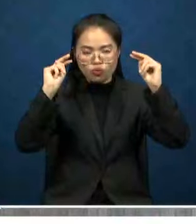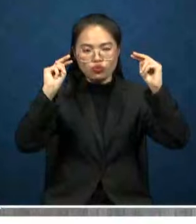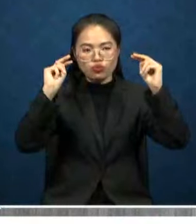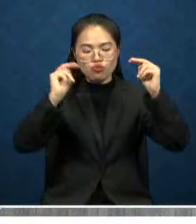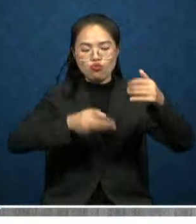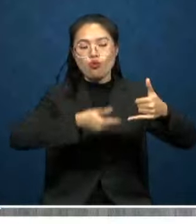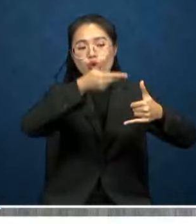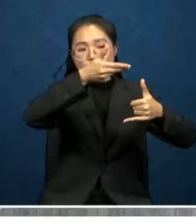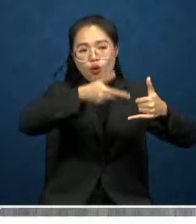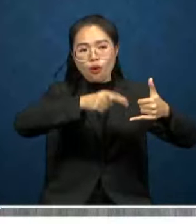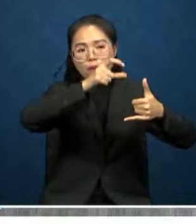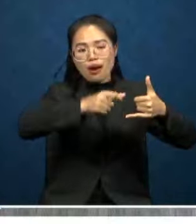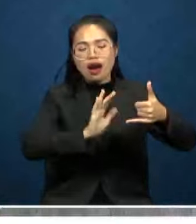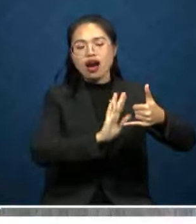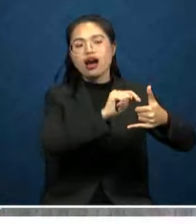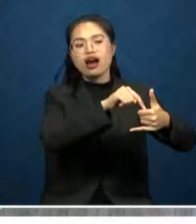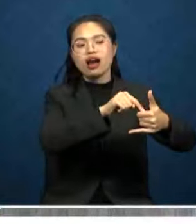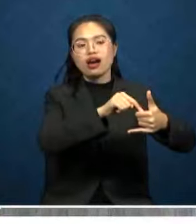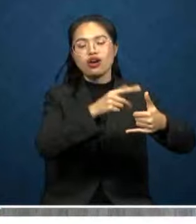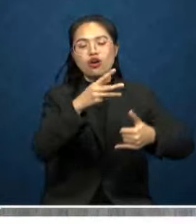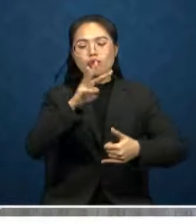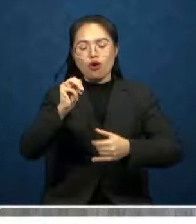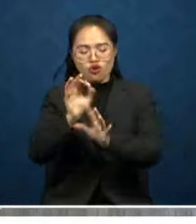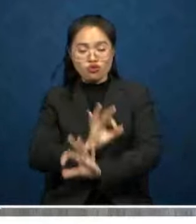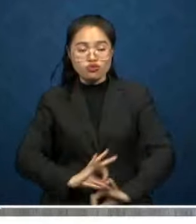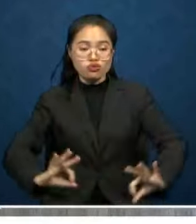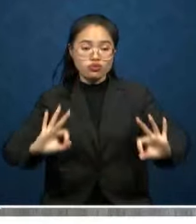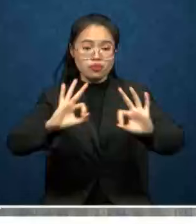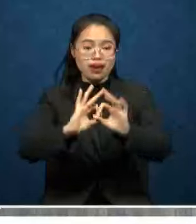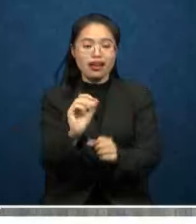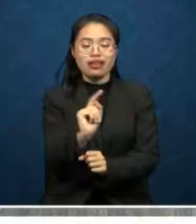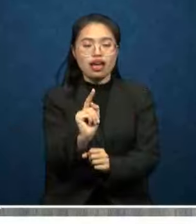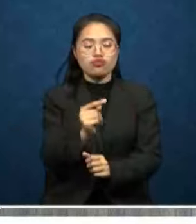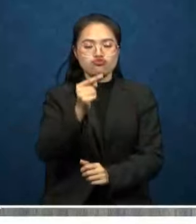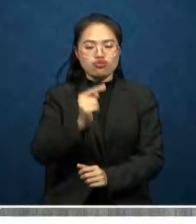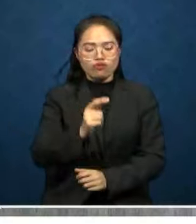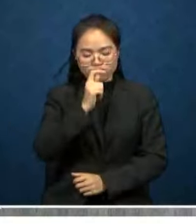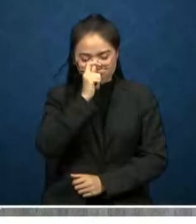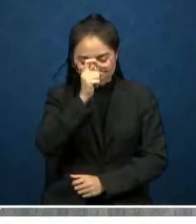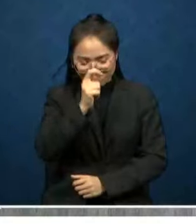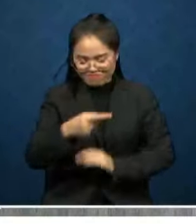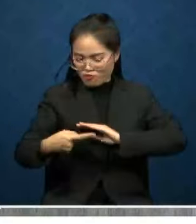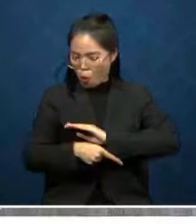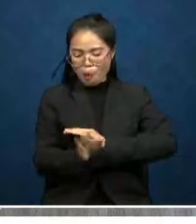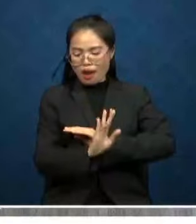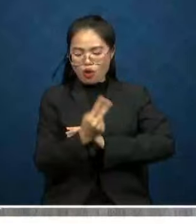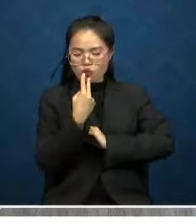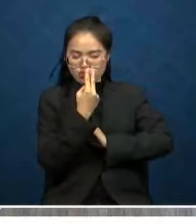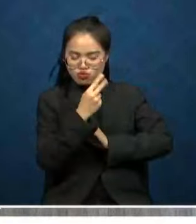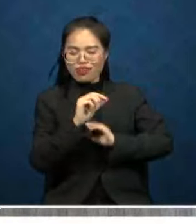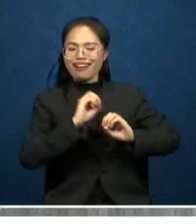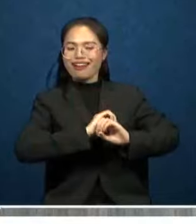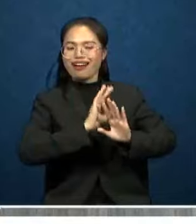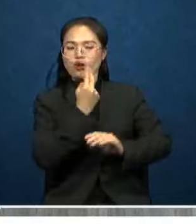เป็นคุณสมบัติของความเป็นรัฐมนตรีด้วยข้อหนึ่งที่สำคัญก็คือคือต้องซื่อสัตย์สุจริตเป็นที่ประจักษ์